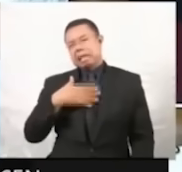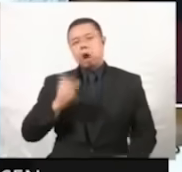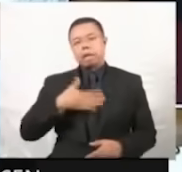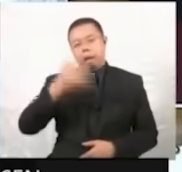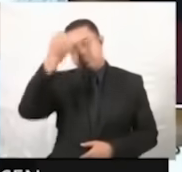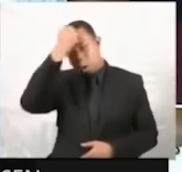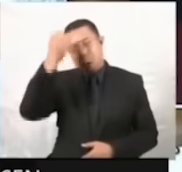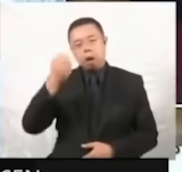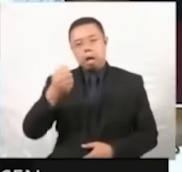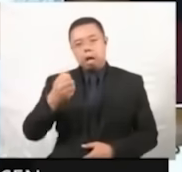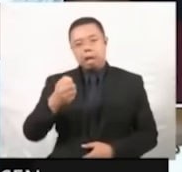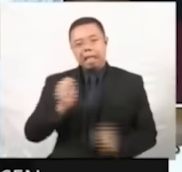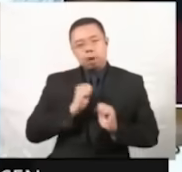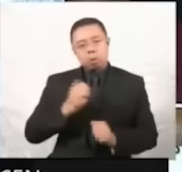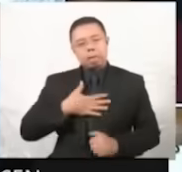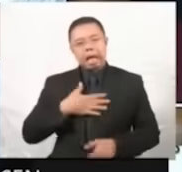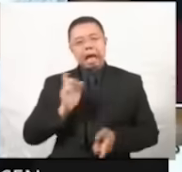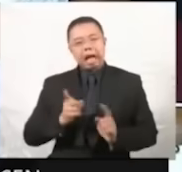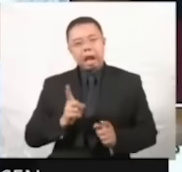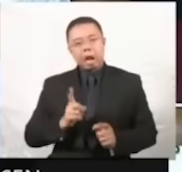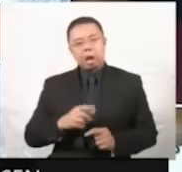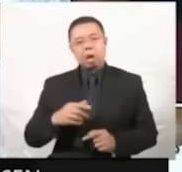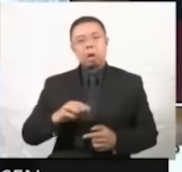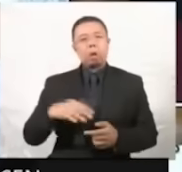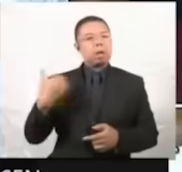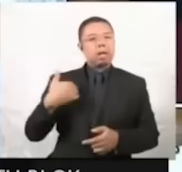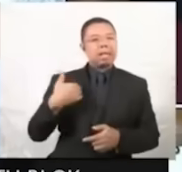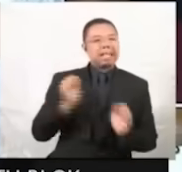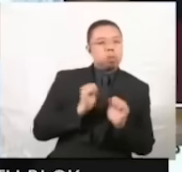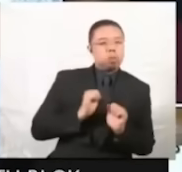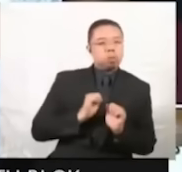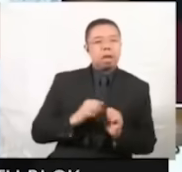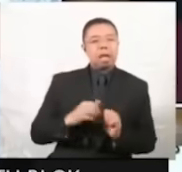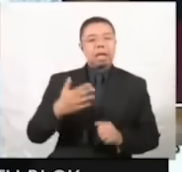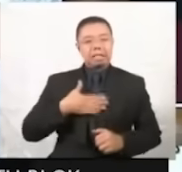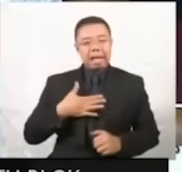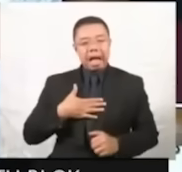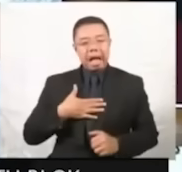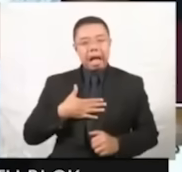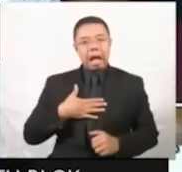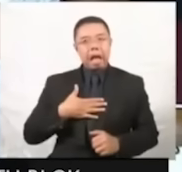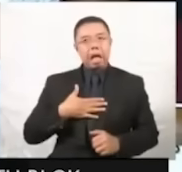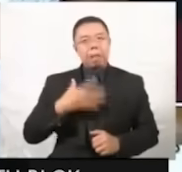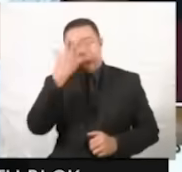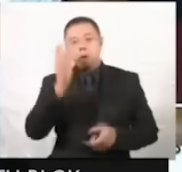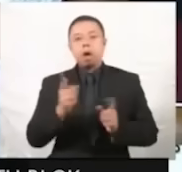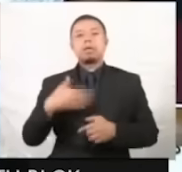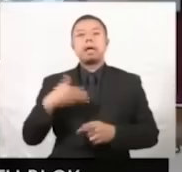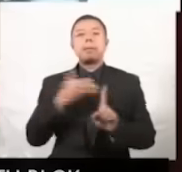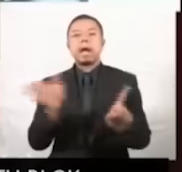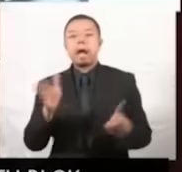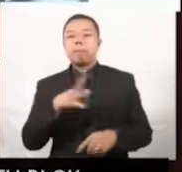bodoh Jiji saya kalau saya pengeecut Jiji saya kalau saya pengkhianat Maksudnya